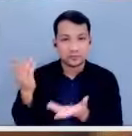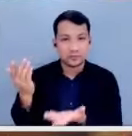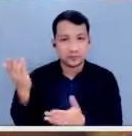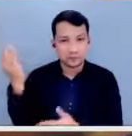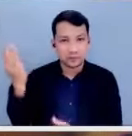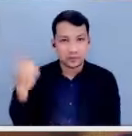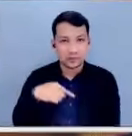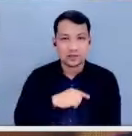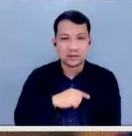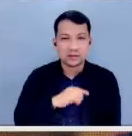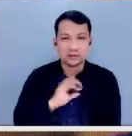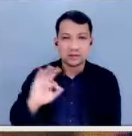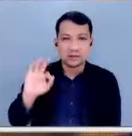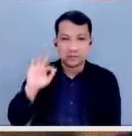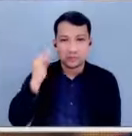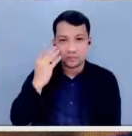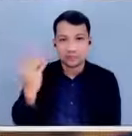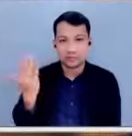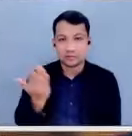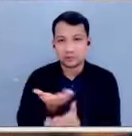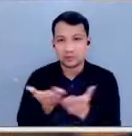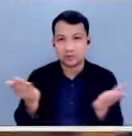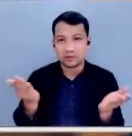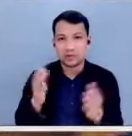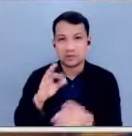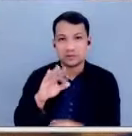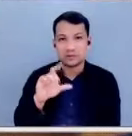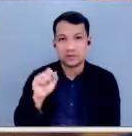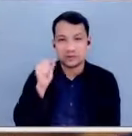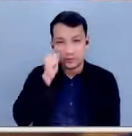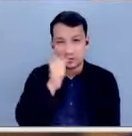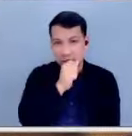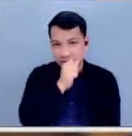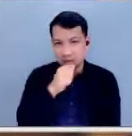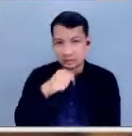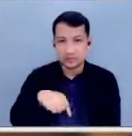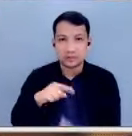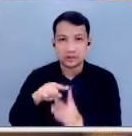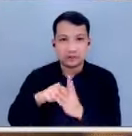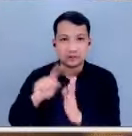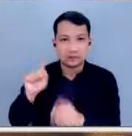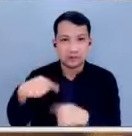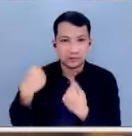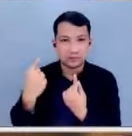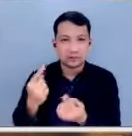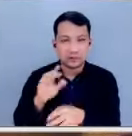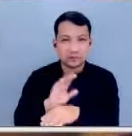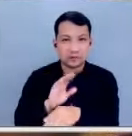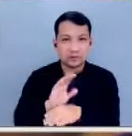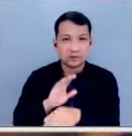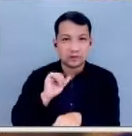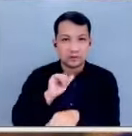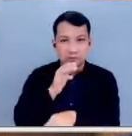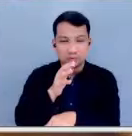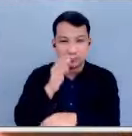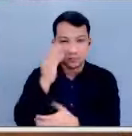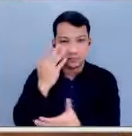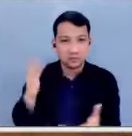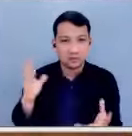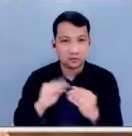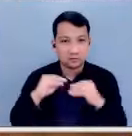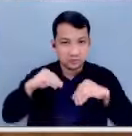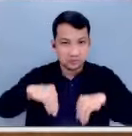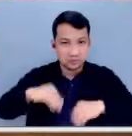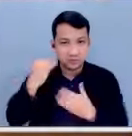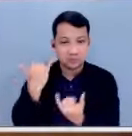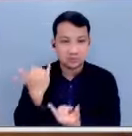dyan ang ibibida natin ngayong floral jelly cake business na nagsimula lang po sa libangan ng isang working mom. At alam nyo ba, pwedeng-pwede rin